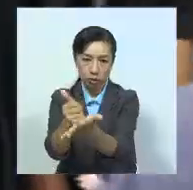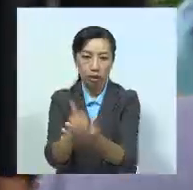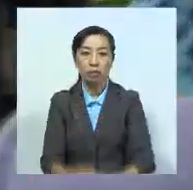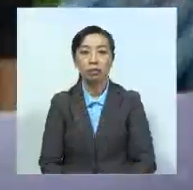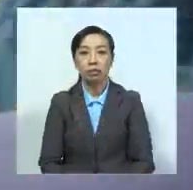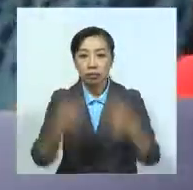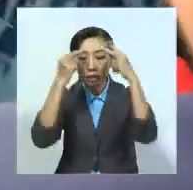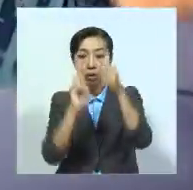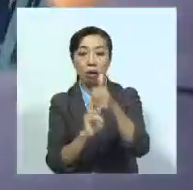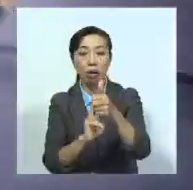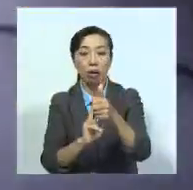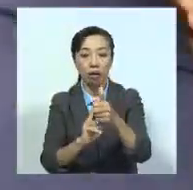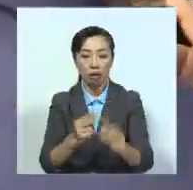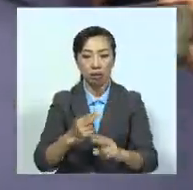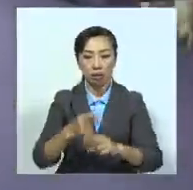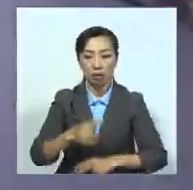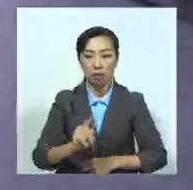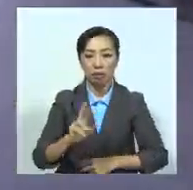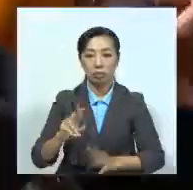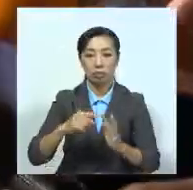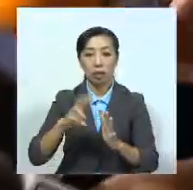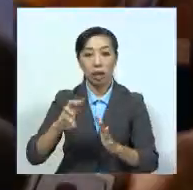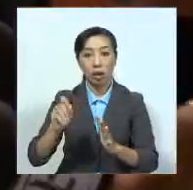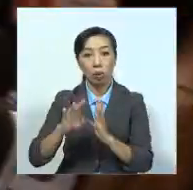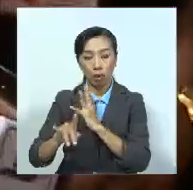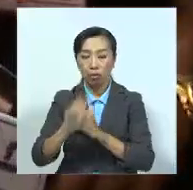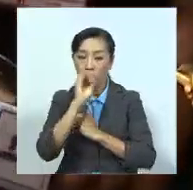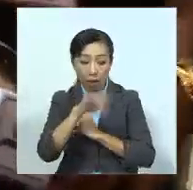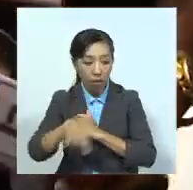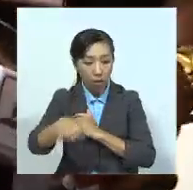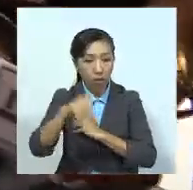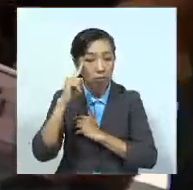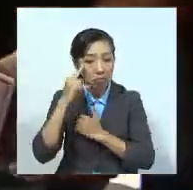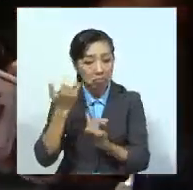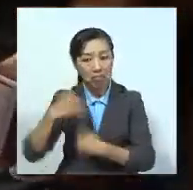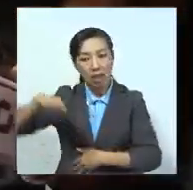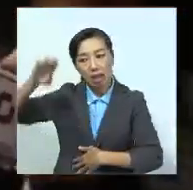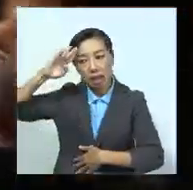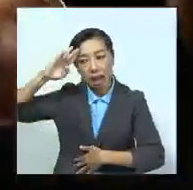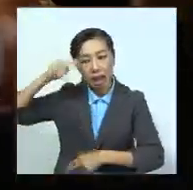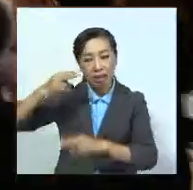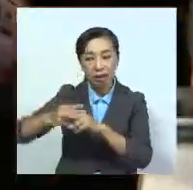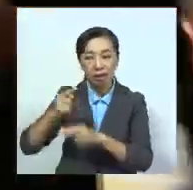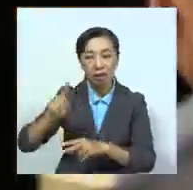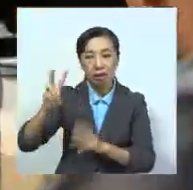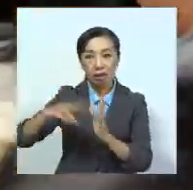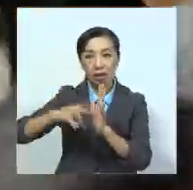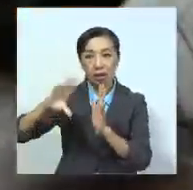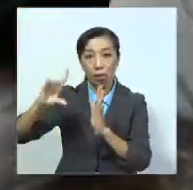วันนี้พลเอกประวิตรวงษ์สุวรรณรองนายกรัฐมนตรีนะครับยังคงปฏิเสธกระแสข่าวเรื่องของการส่งพลเอกธวัชชัยสมุทรสา